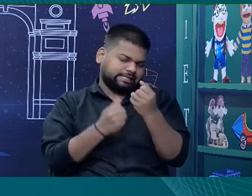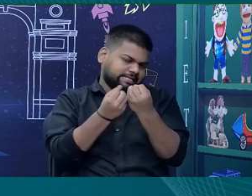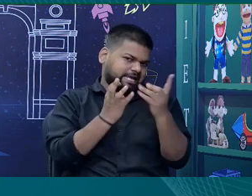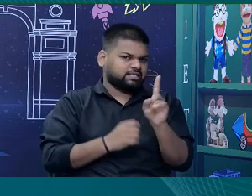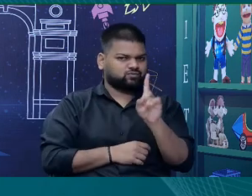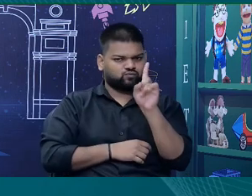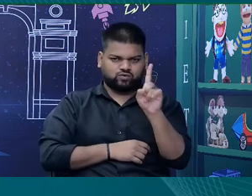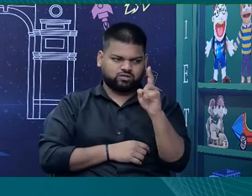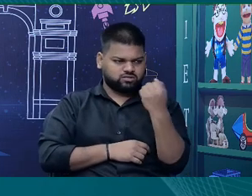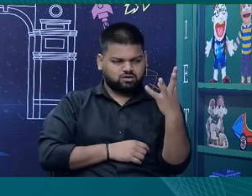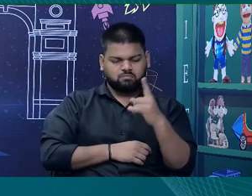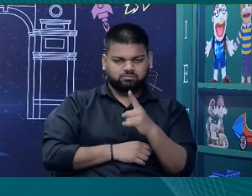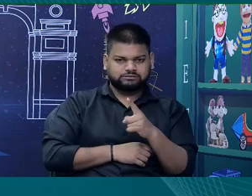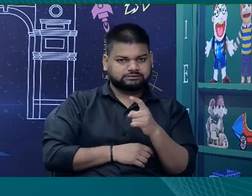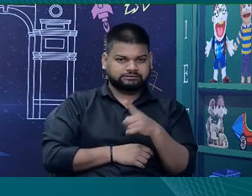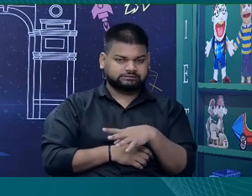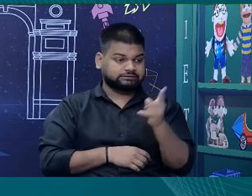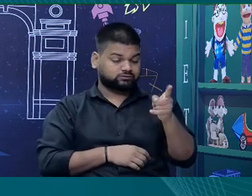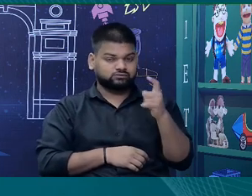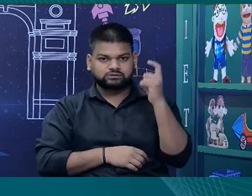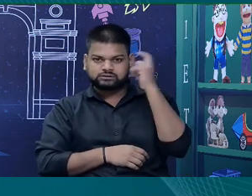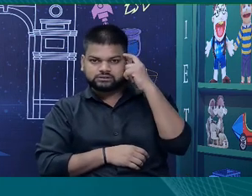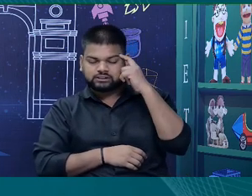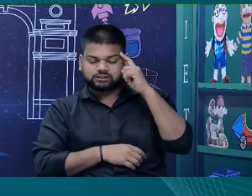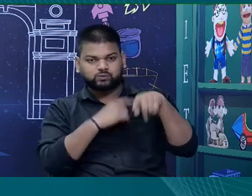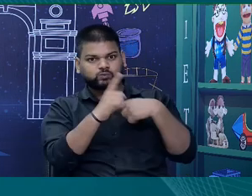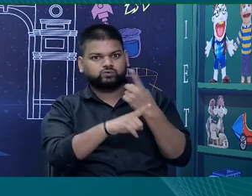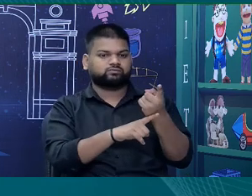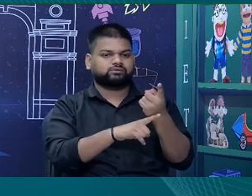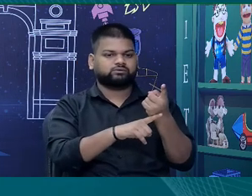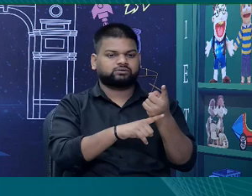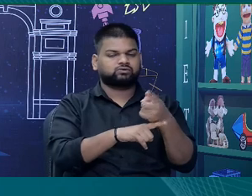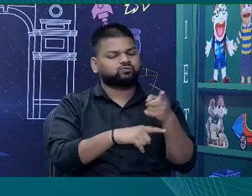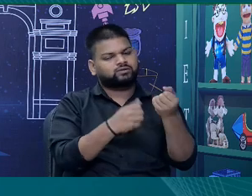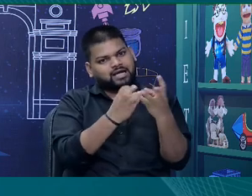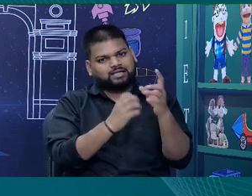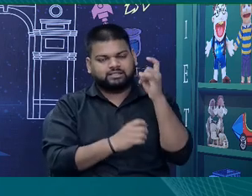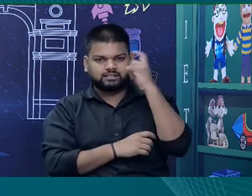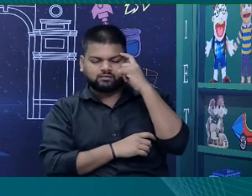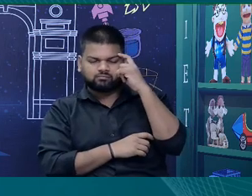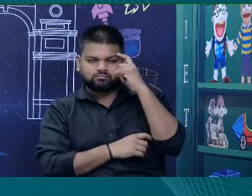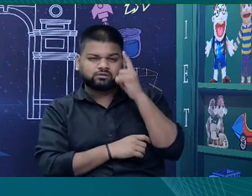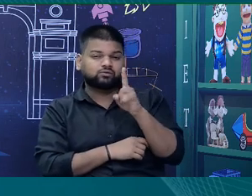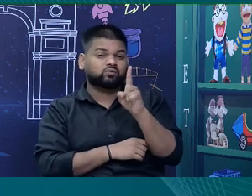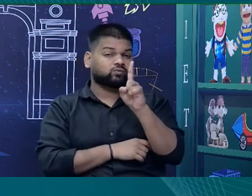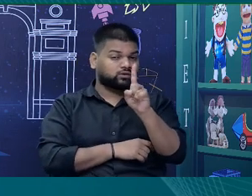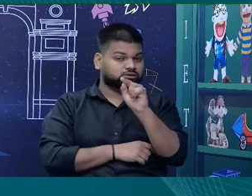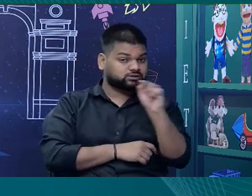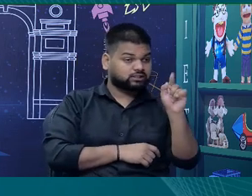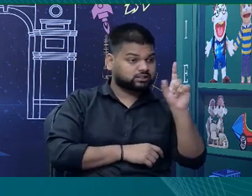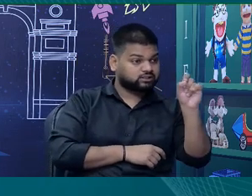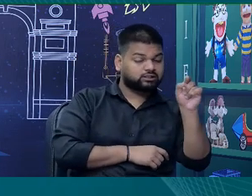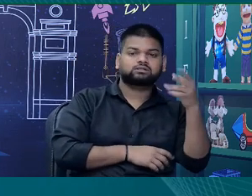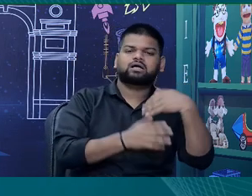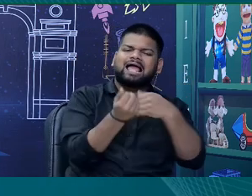के बीच में लेकिन वो नंबर प्लीज मुझे बताना नहीं है आप एक नंबर सिलेक्ट कर लीजिए वन और 10 के बीच में जी